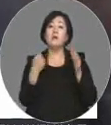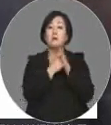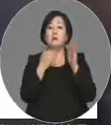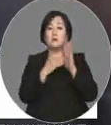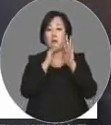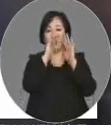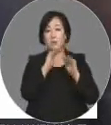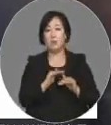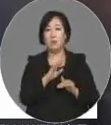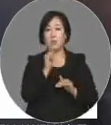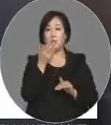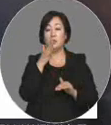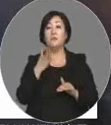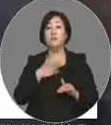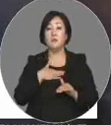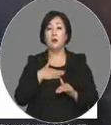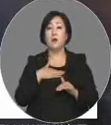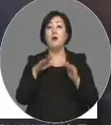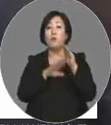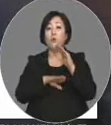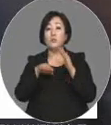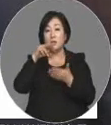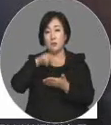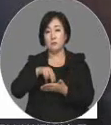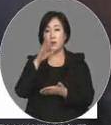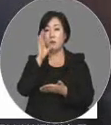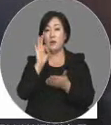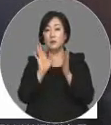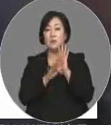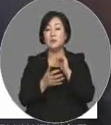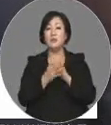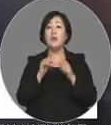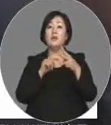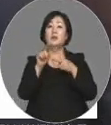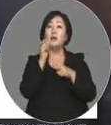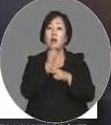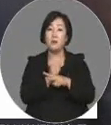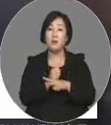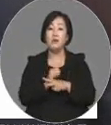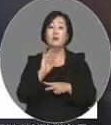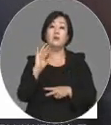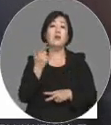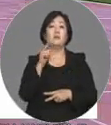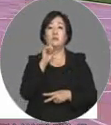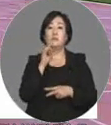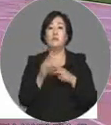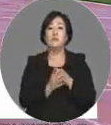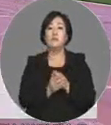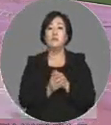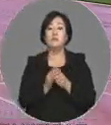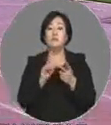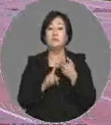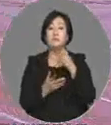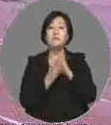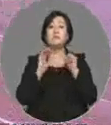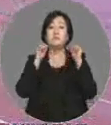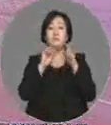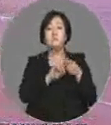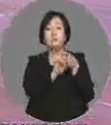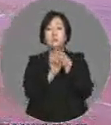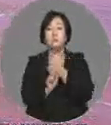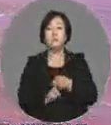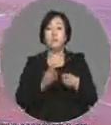상황이다. 그거는 제가 공식적으로 이해할 수 있게끔 이해를 하는 부분은 아니거든요. 이에 대해 육상연맹